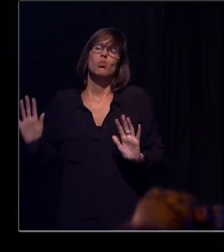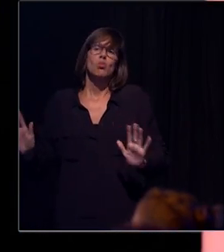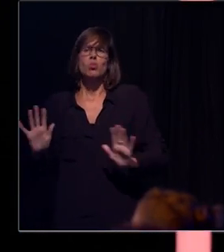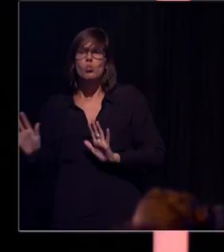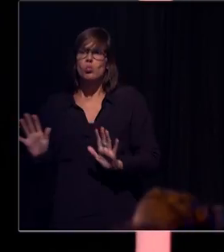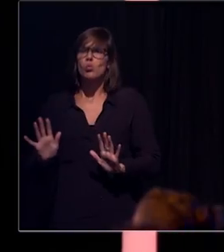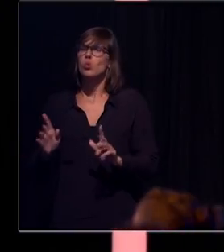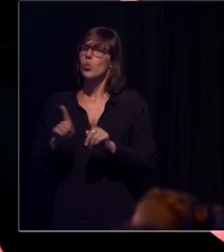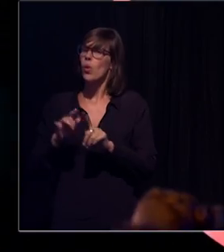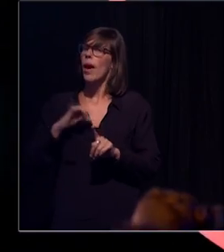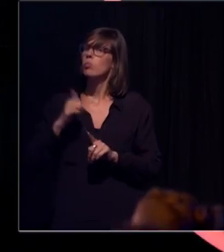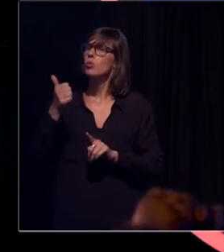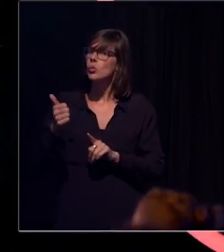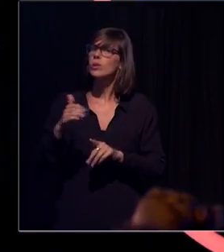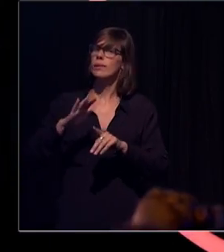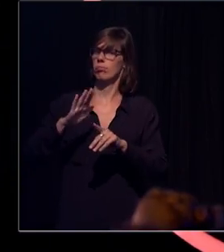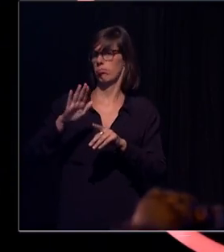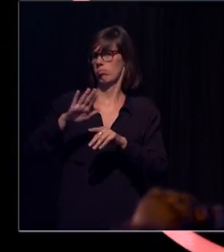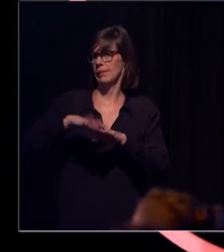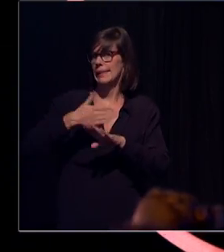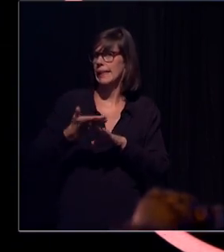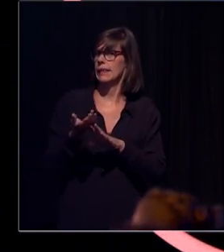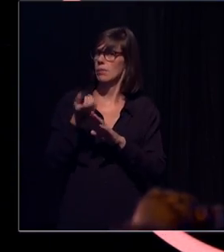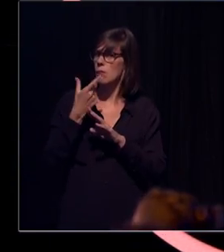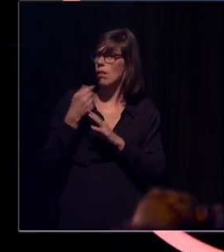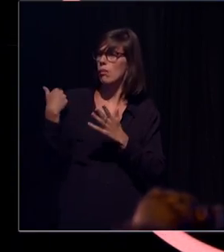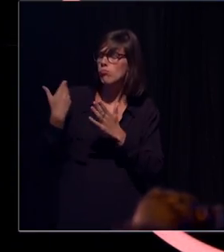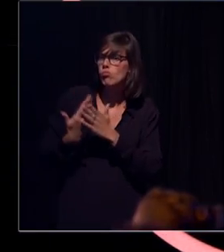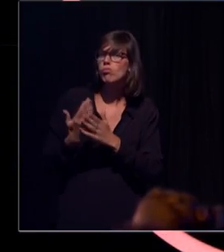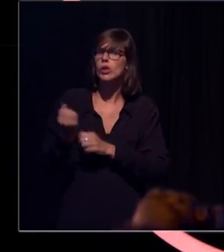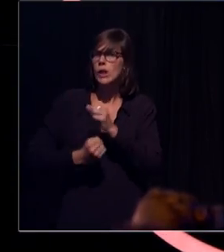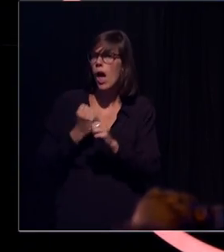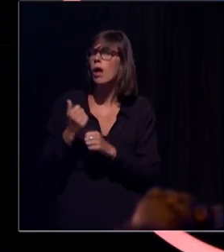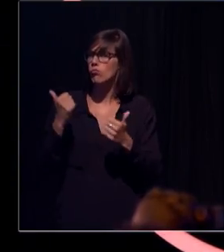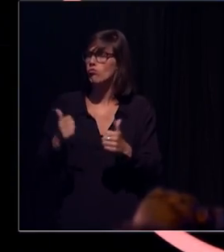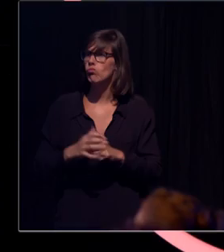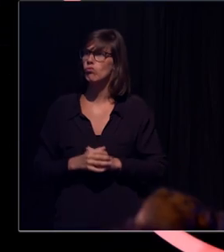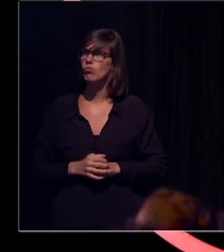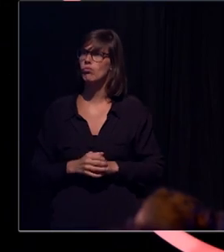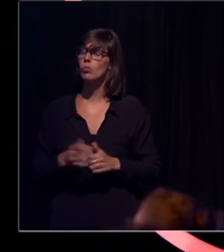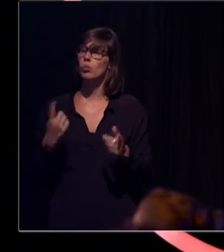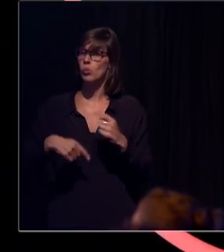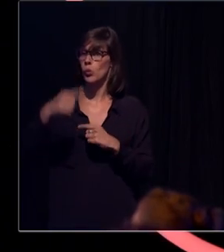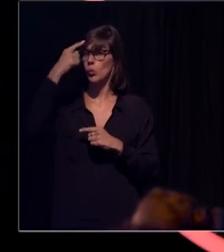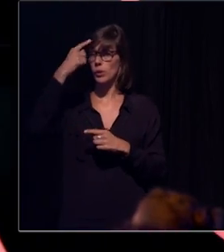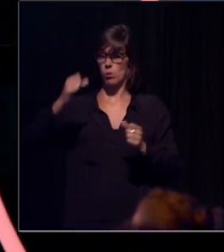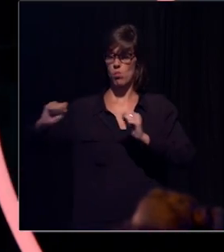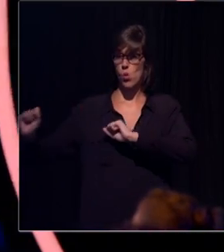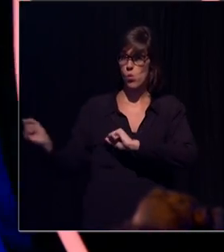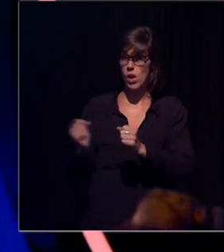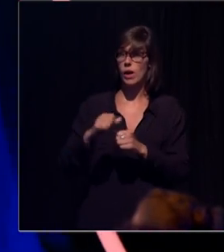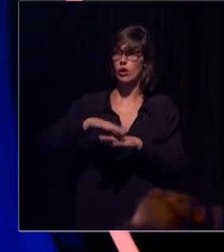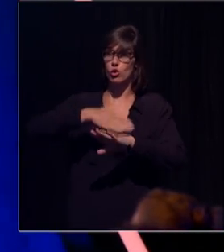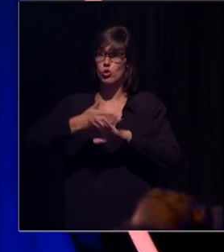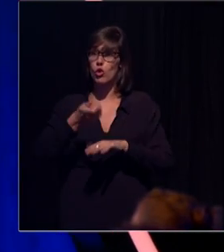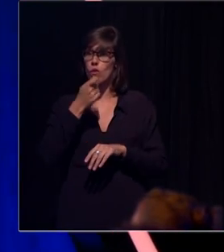we heel veel goede geneesmiddelen gekregen in de voorbije jaren. We weten daar dat bewegen, gezonde